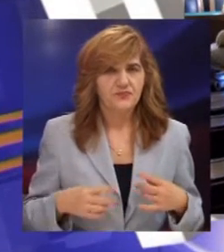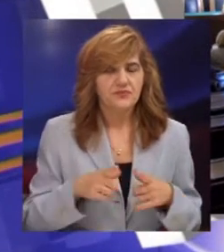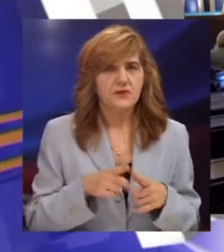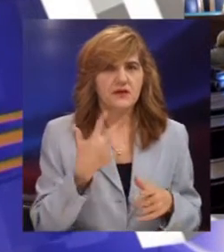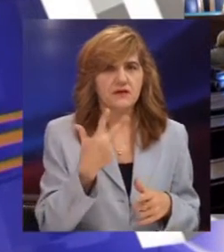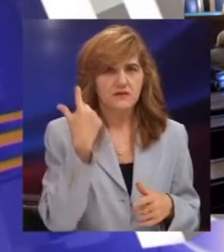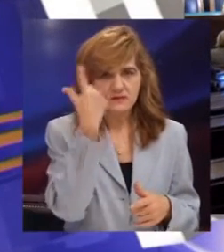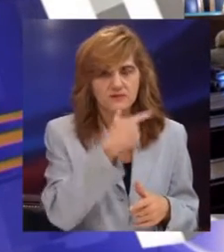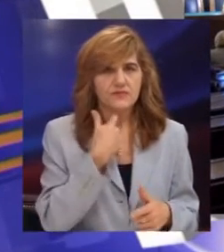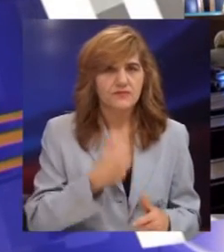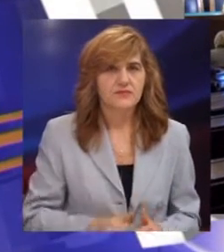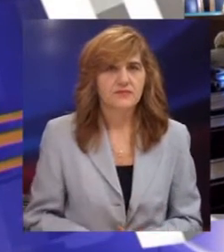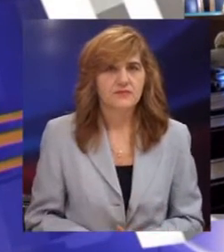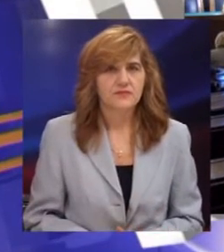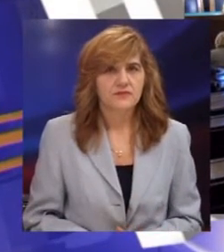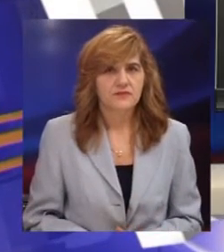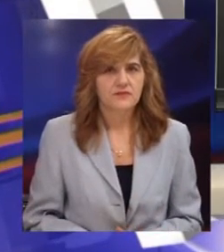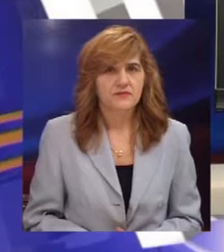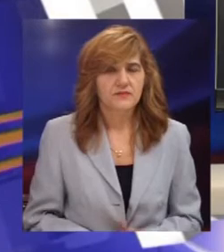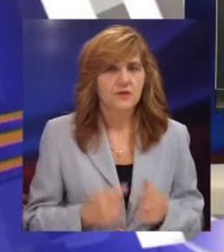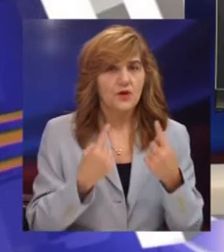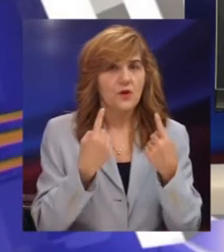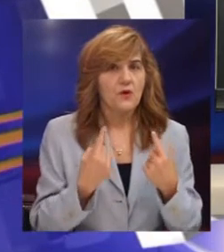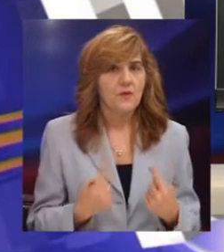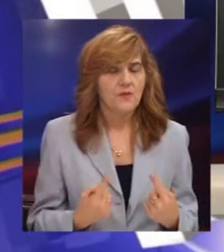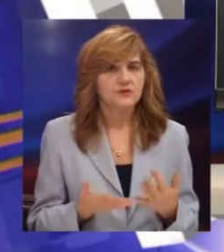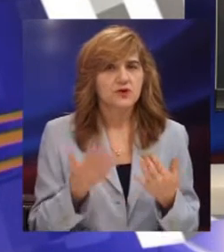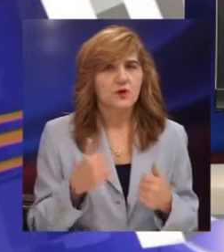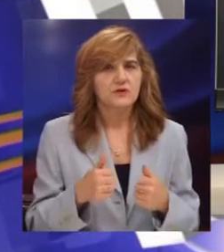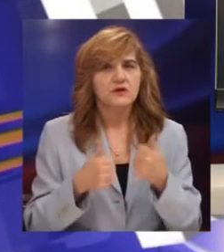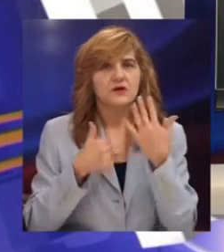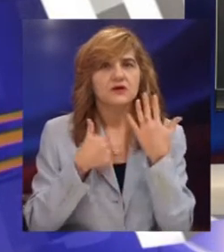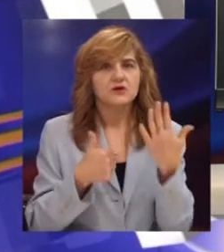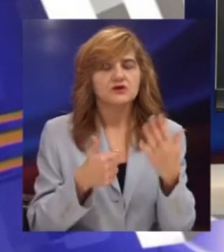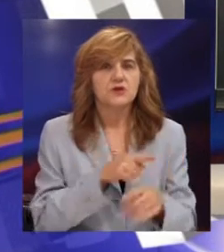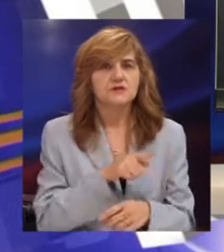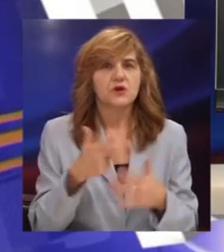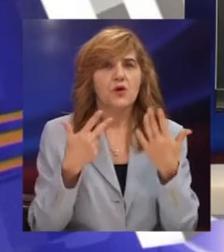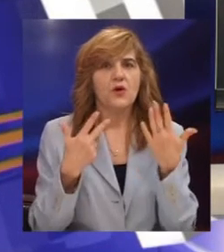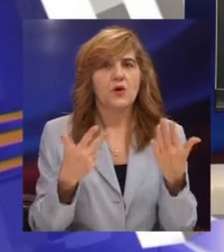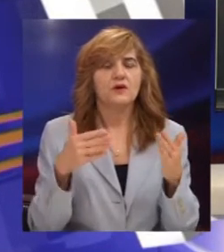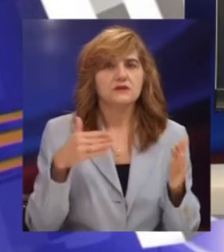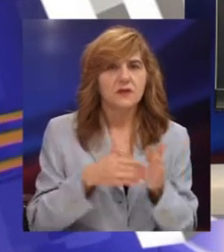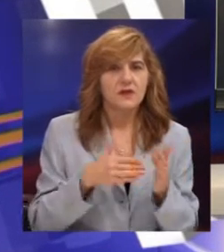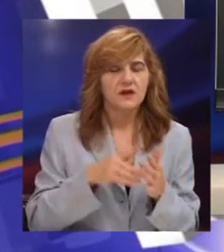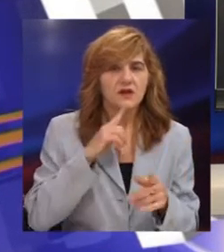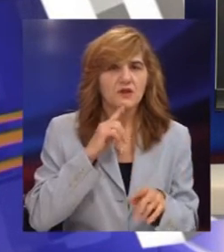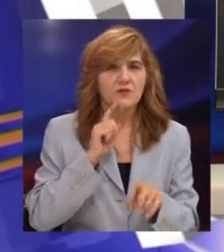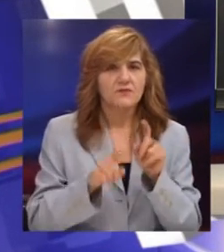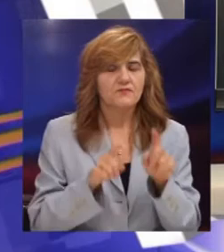Vesnu Bertu i Mirka Bajića. Postoji od 6 do 8 hiljada retkih bolesti koje pogađaju